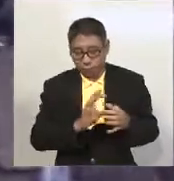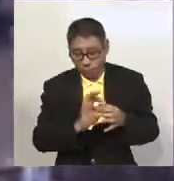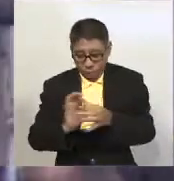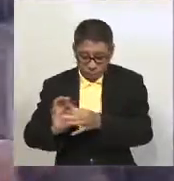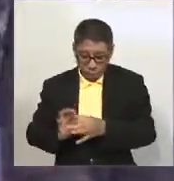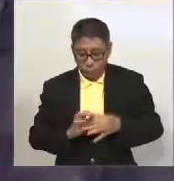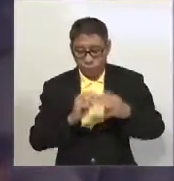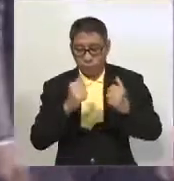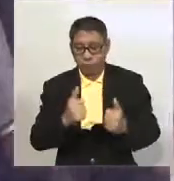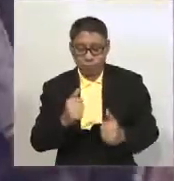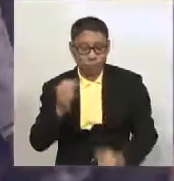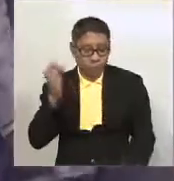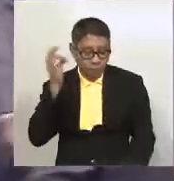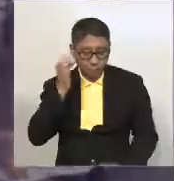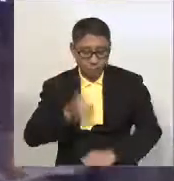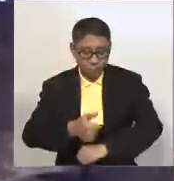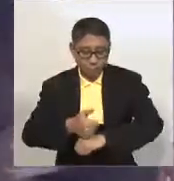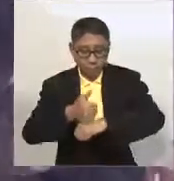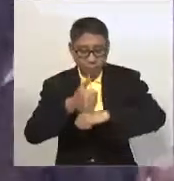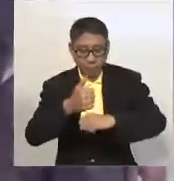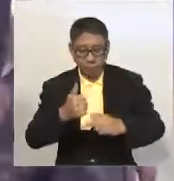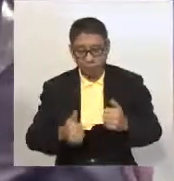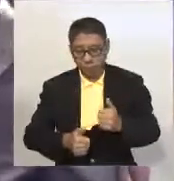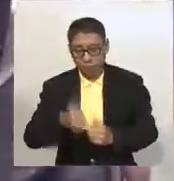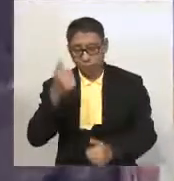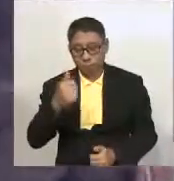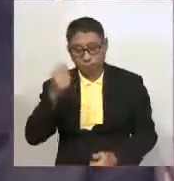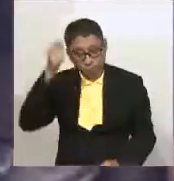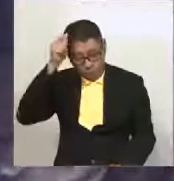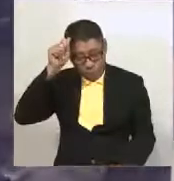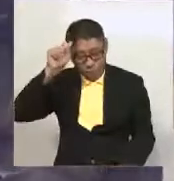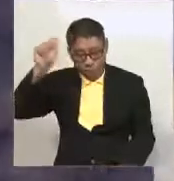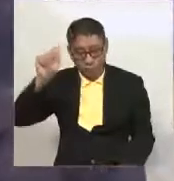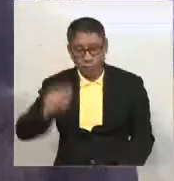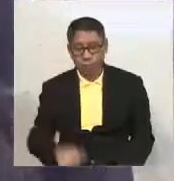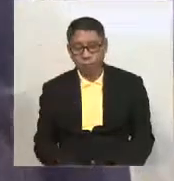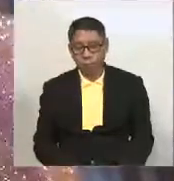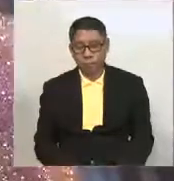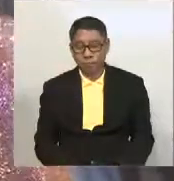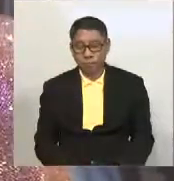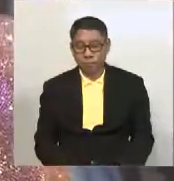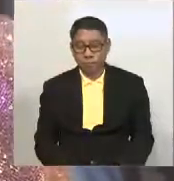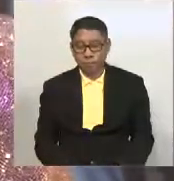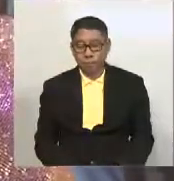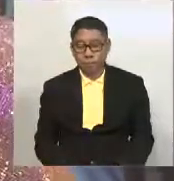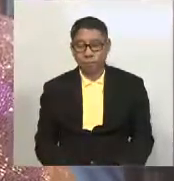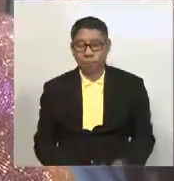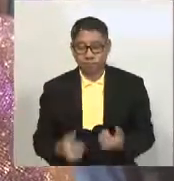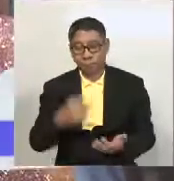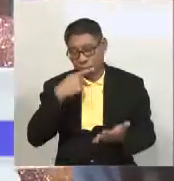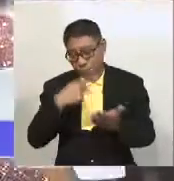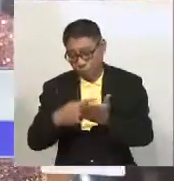กพันร่วมกันครับฟังเสียงผู้ชนะกันหน่อยครับน้องออฟอธิวัฒน์ช้างน้อยครับ แต่ละคนนี้คือแบบเ